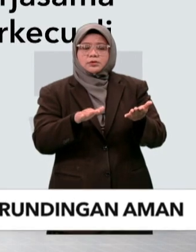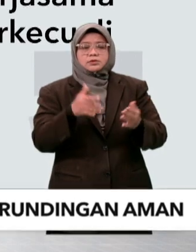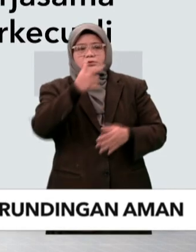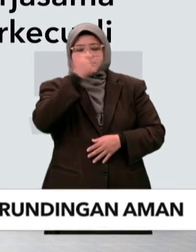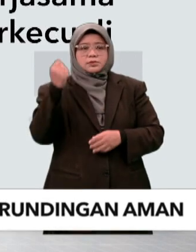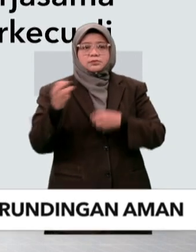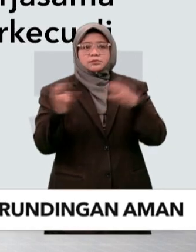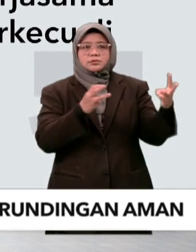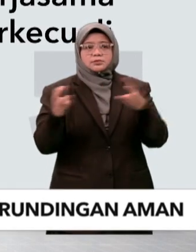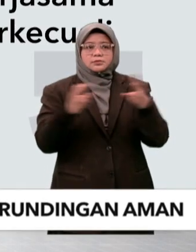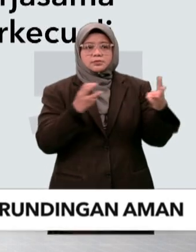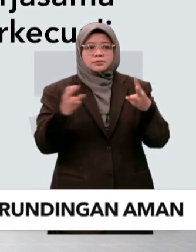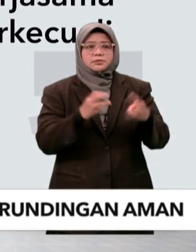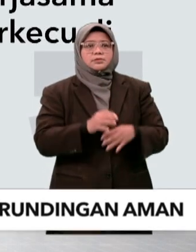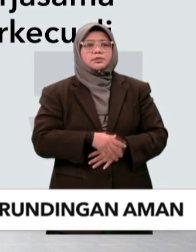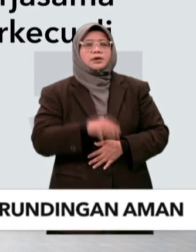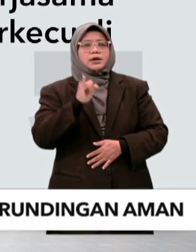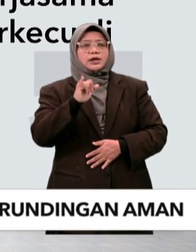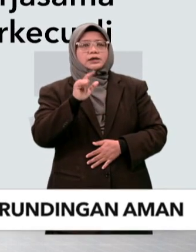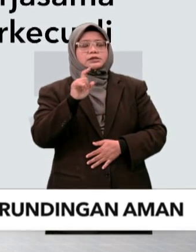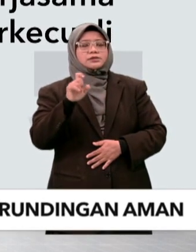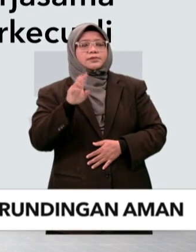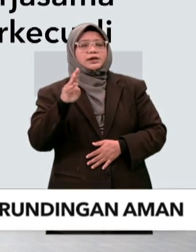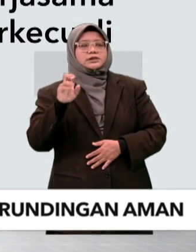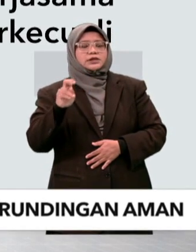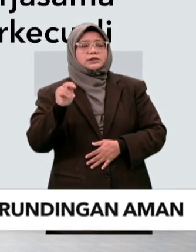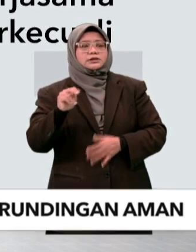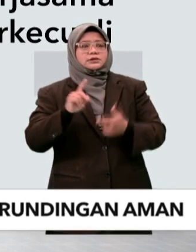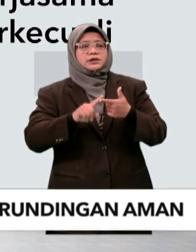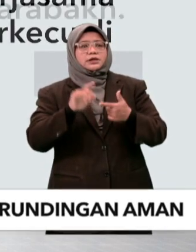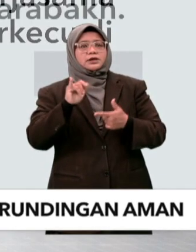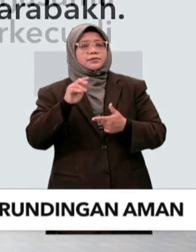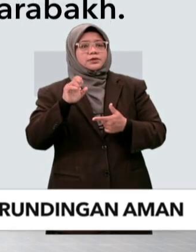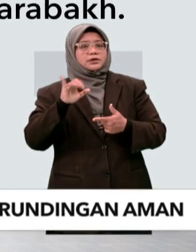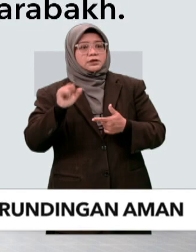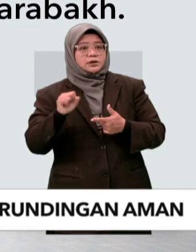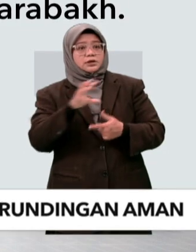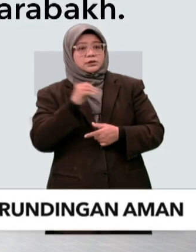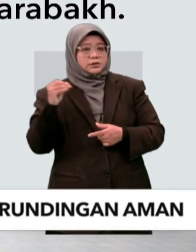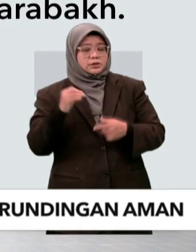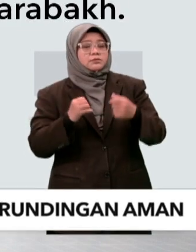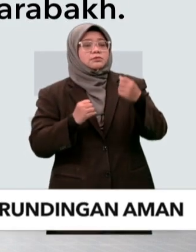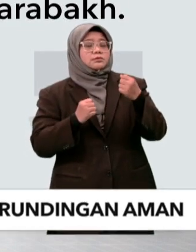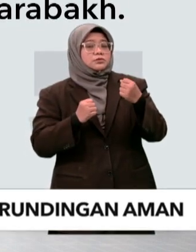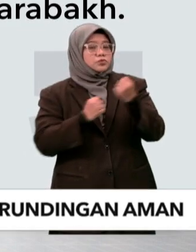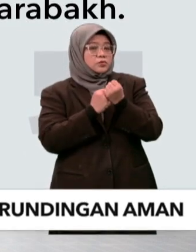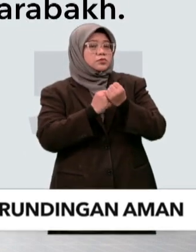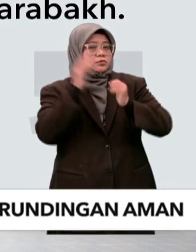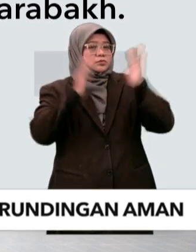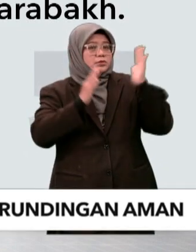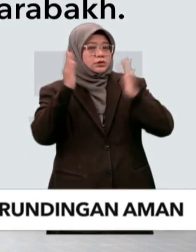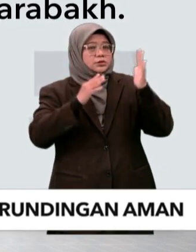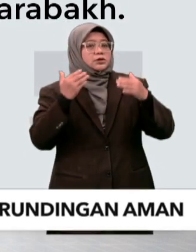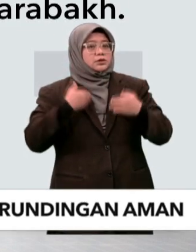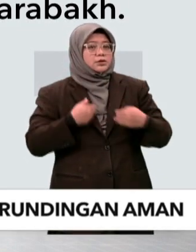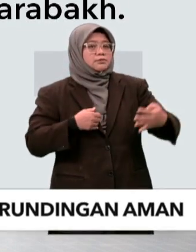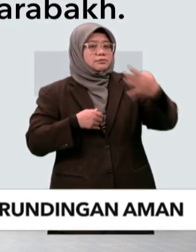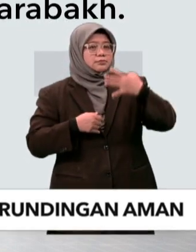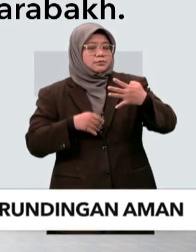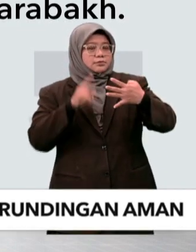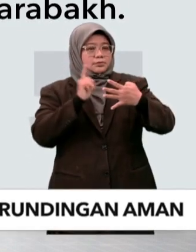Pertempuran antara azabaijan dan Armenia Malaysia menyokong berdasarkan tempat resolusi